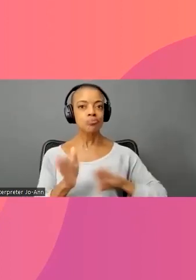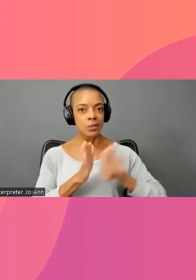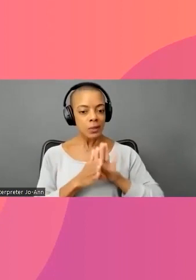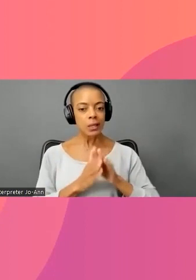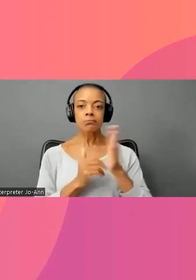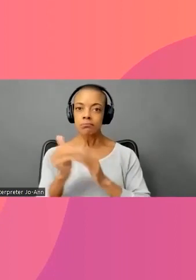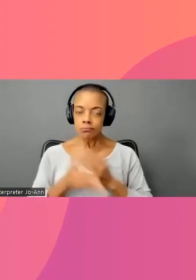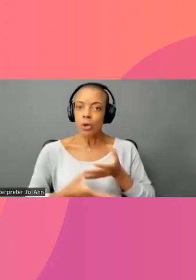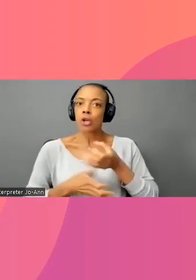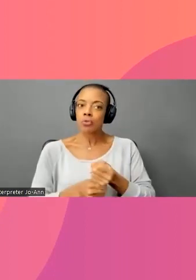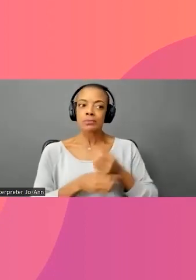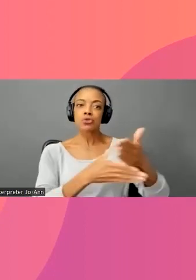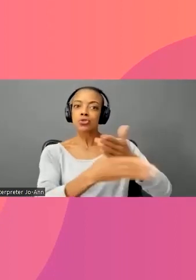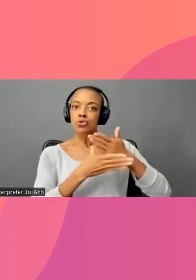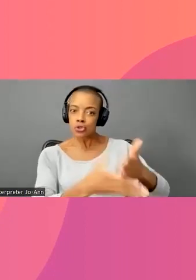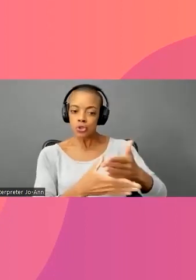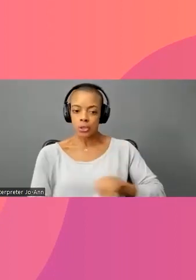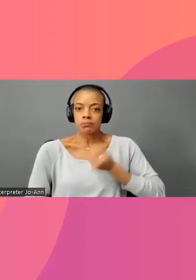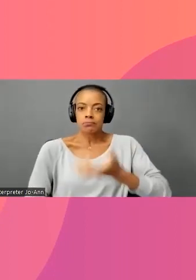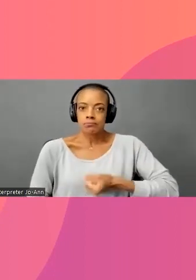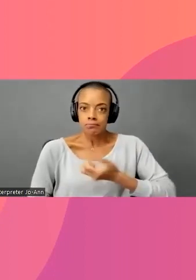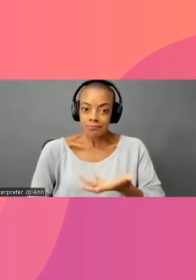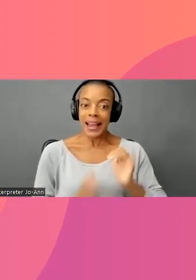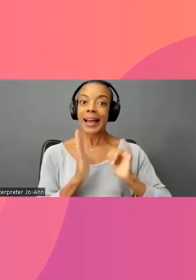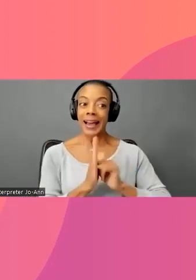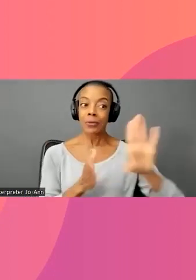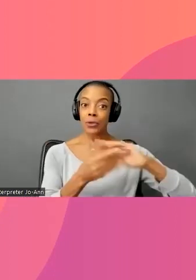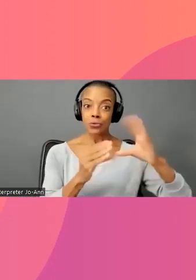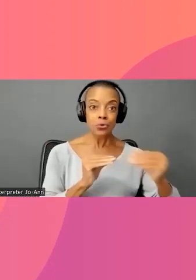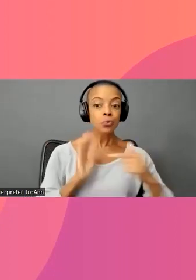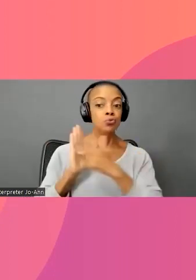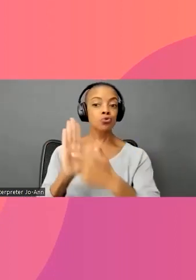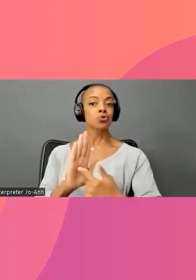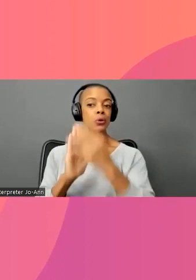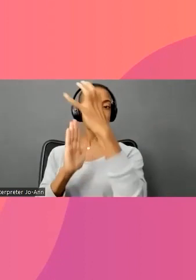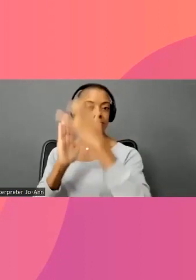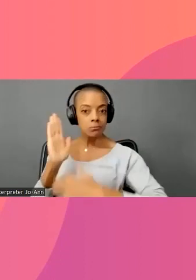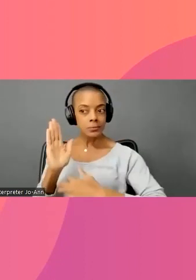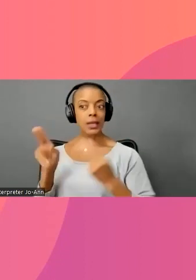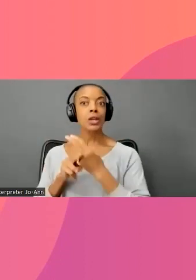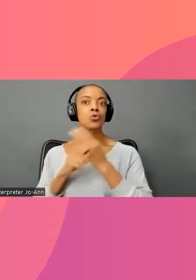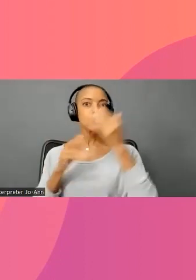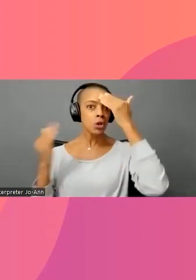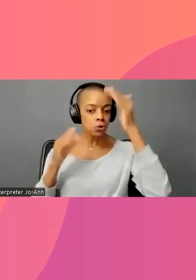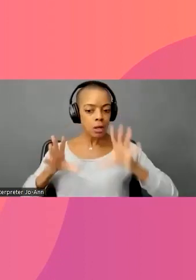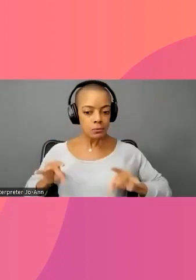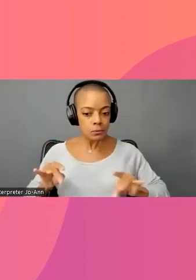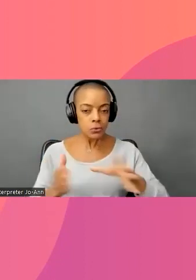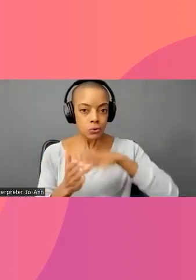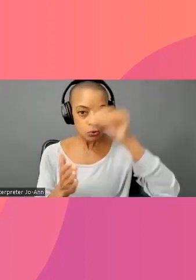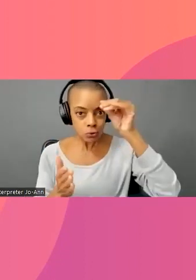mes antécédents pour rassurer les femmes, pour leur permettre de voir comment l'information allait